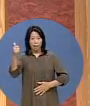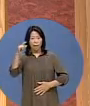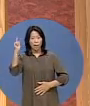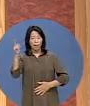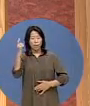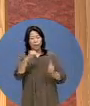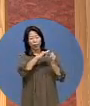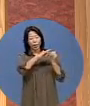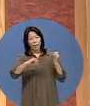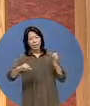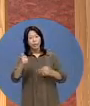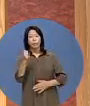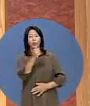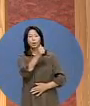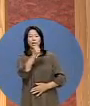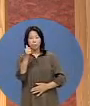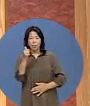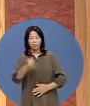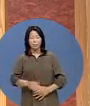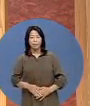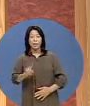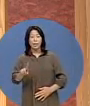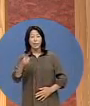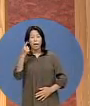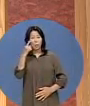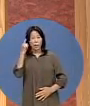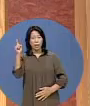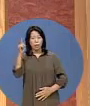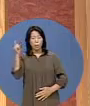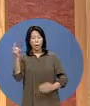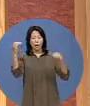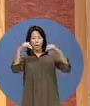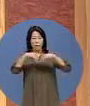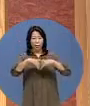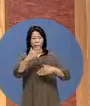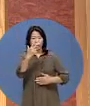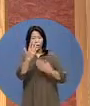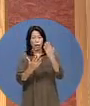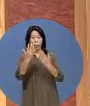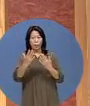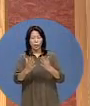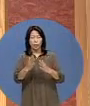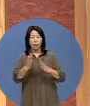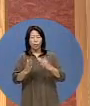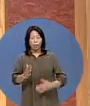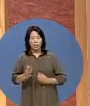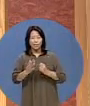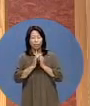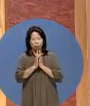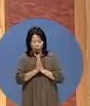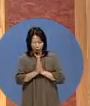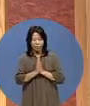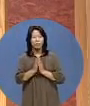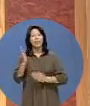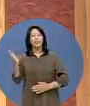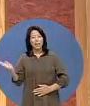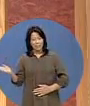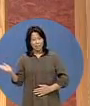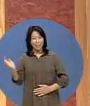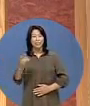っていきます。1回目は生駒谷の七森信仰です。ではご覧ください